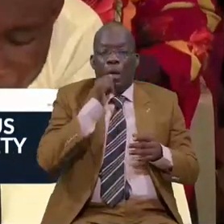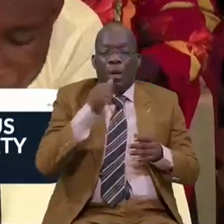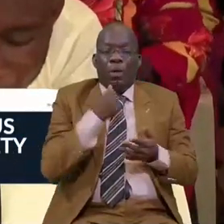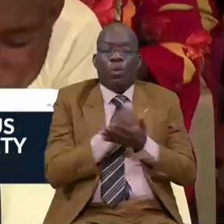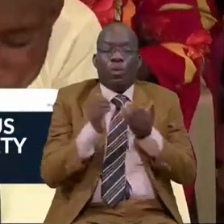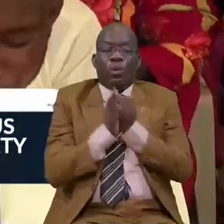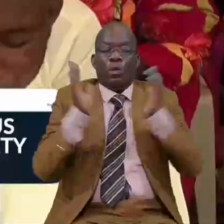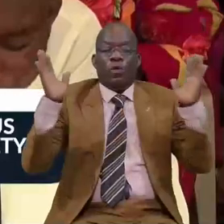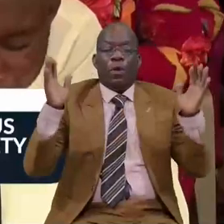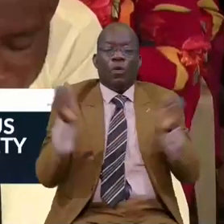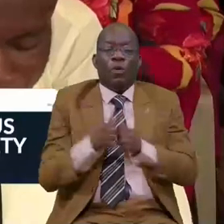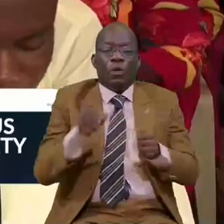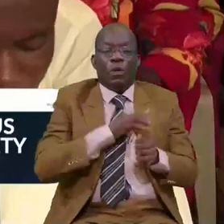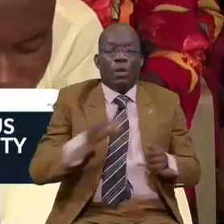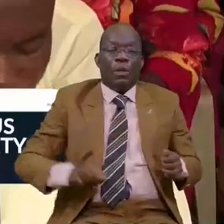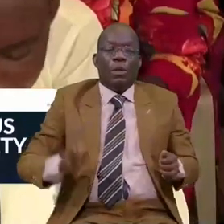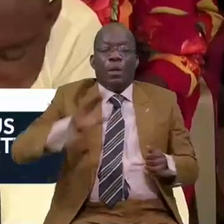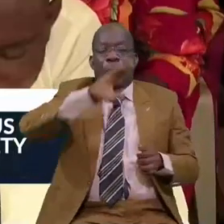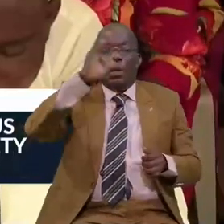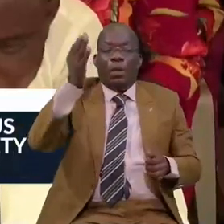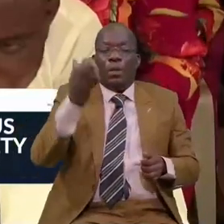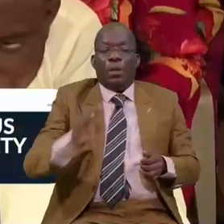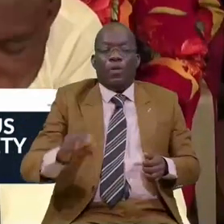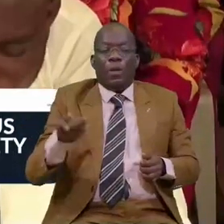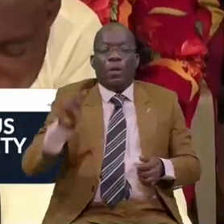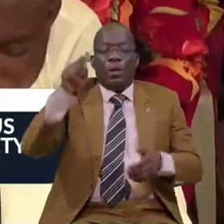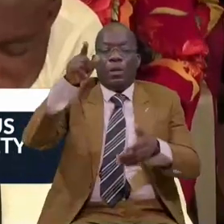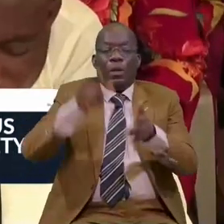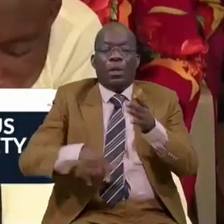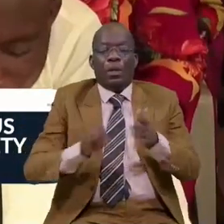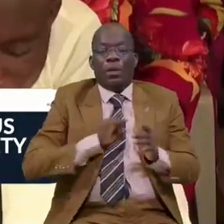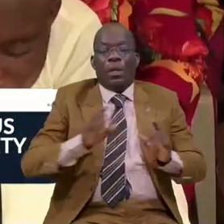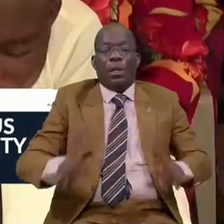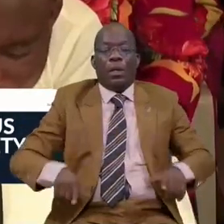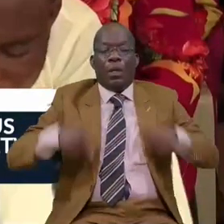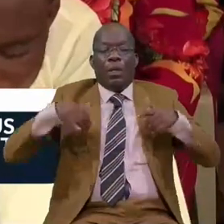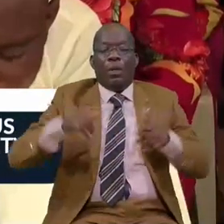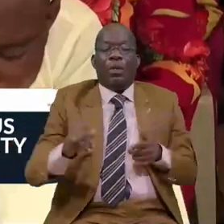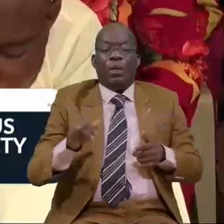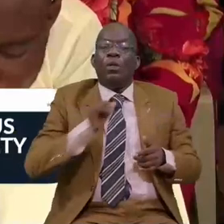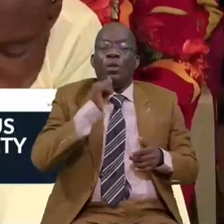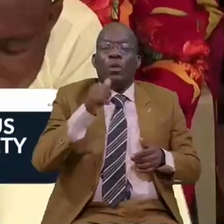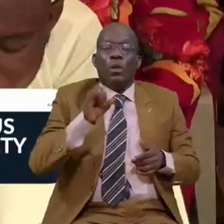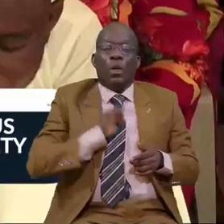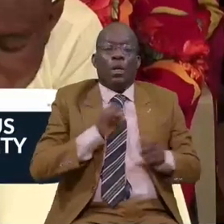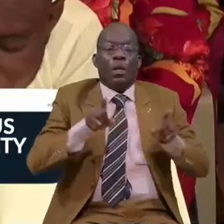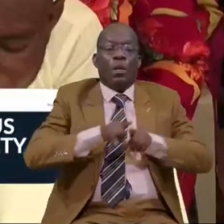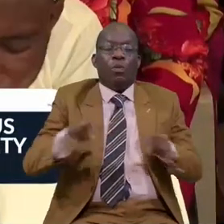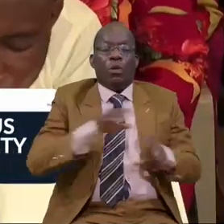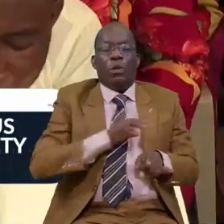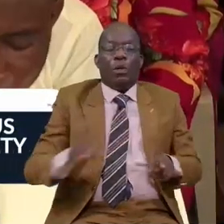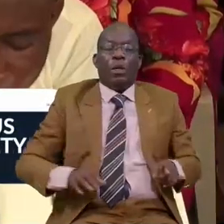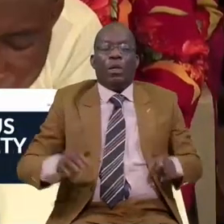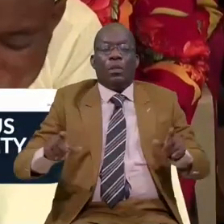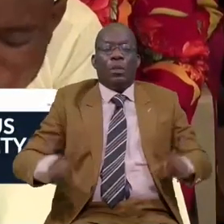20. Verset 2 de Galates, verset 20 de Galates 2. J'ai été crucifié avec Christ. Si je vis, ce n'est plus moi